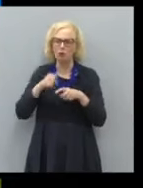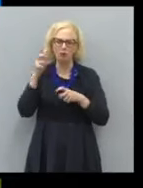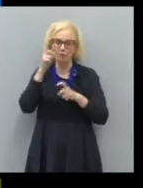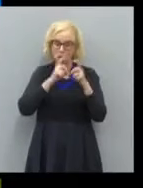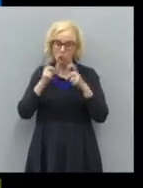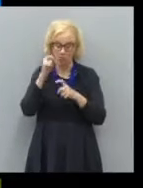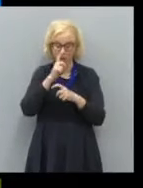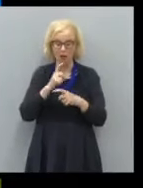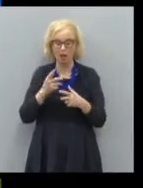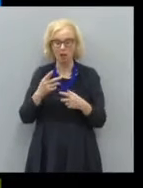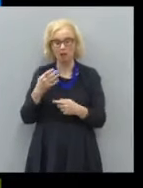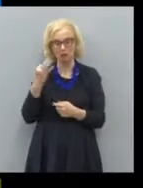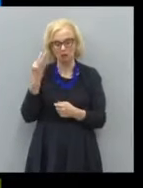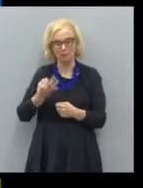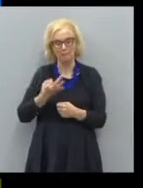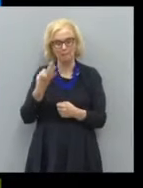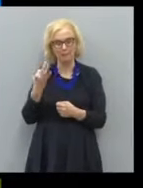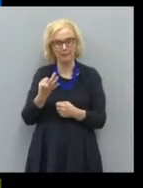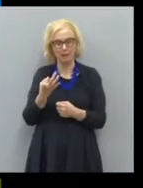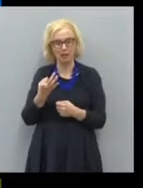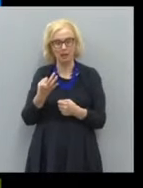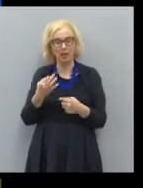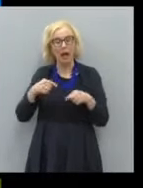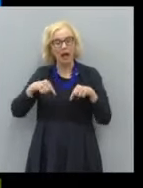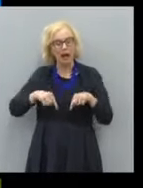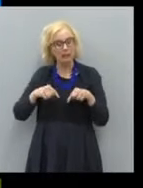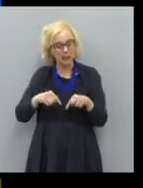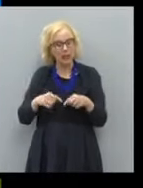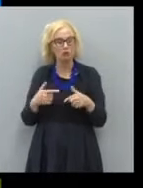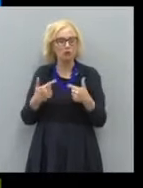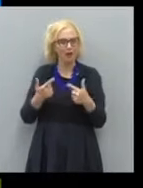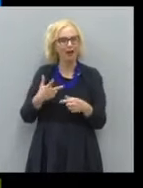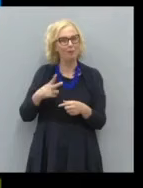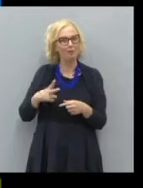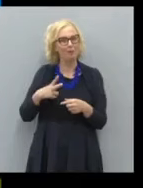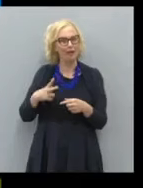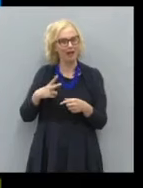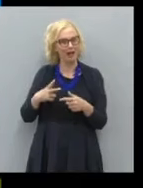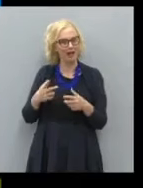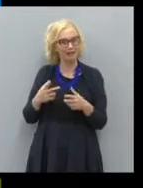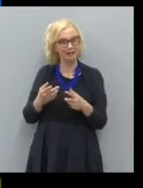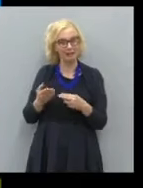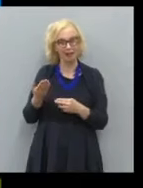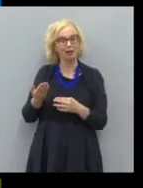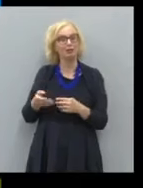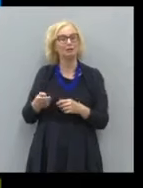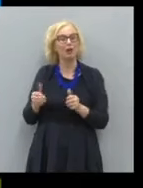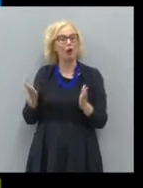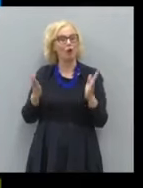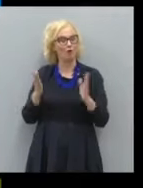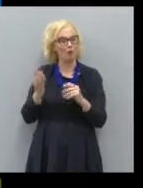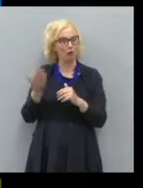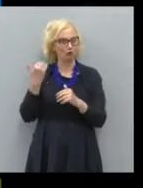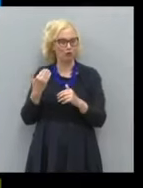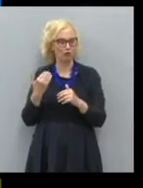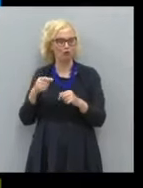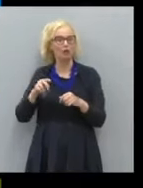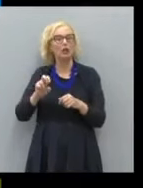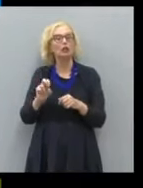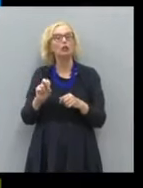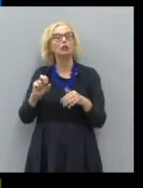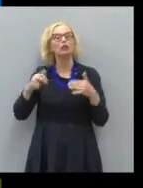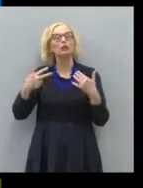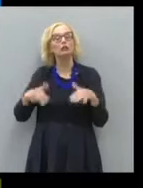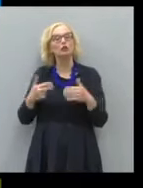oggi tuttavia lascia qualche speranza ulteriore rispetto al recente passato 18,5 milioni per